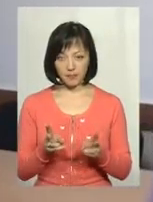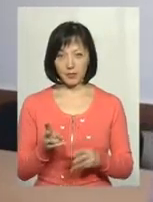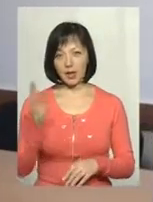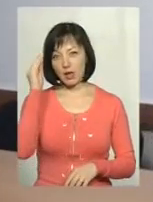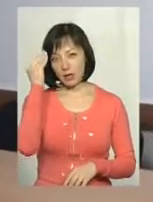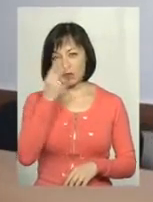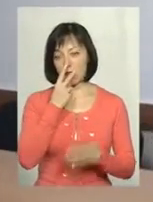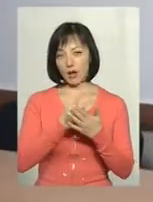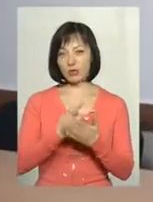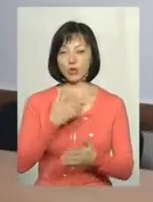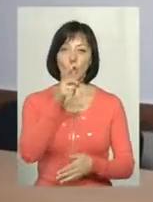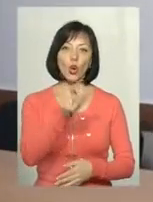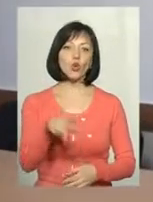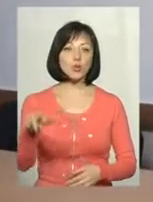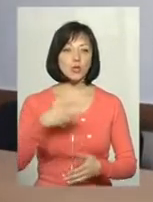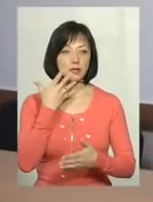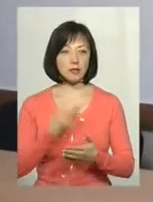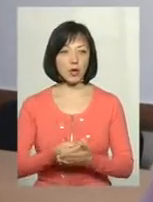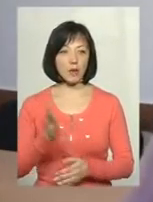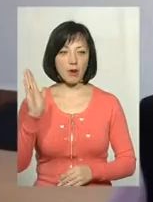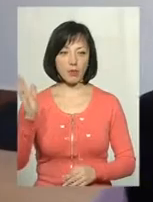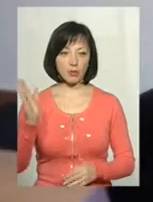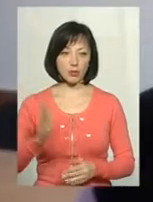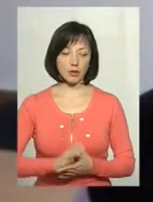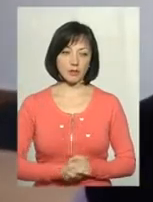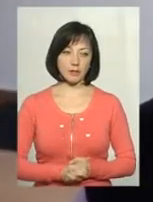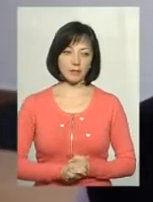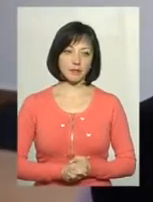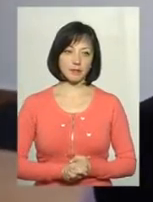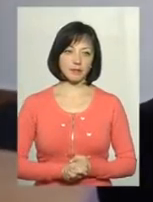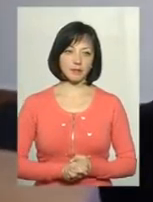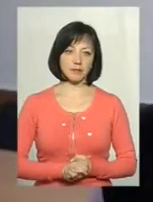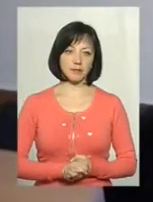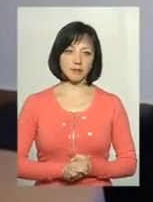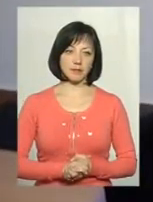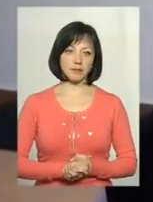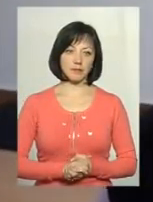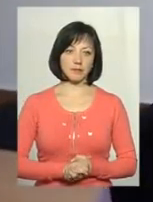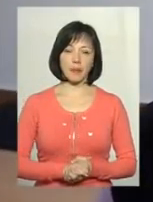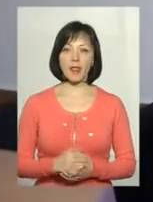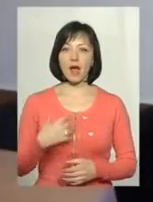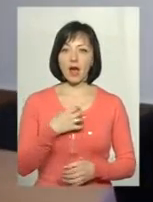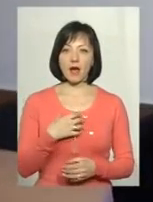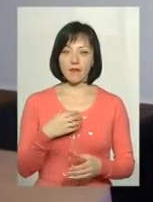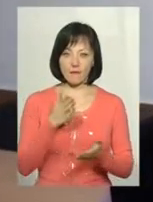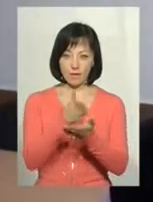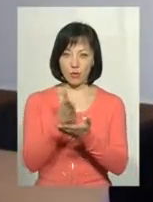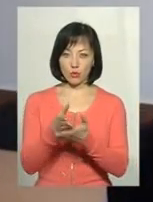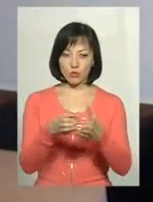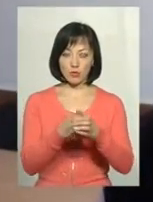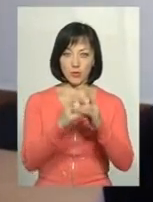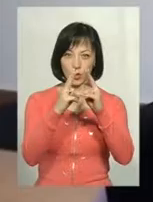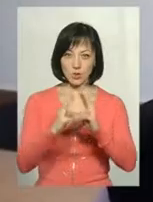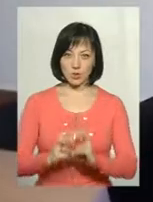бачать люди своє майбутнє. Ну, фокус групи, це називається якісні